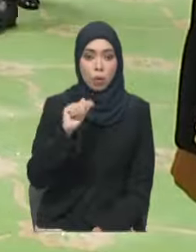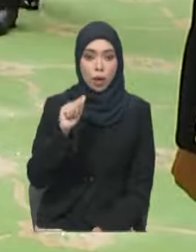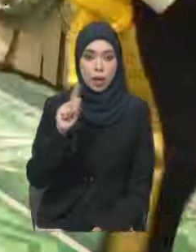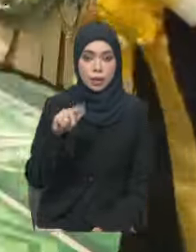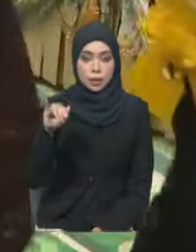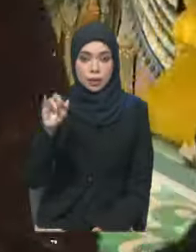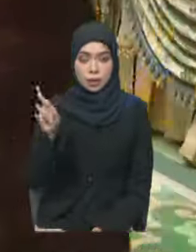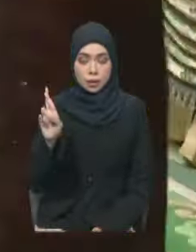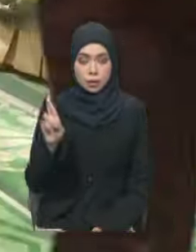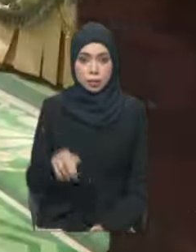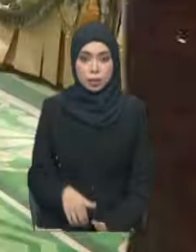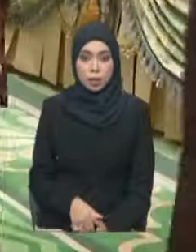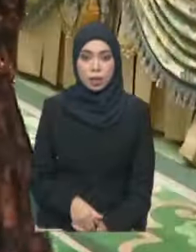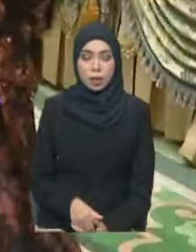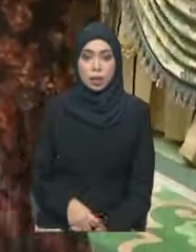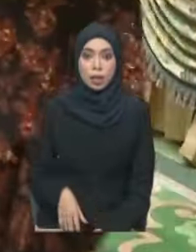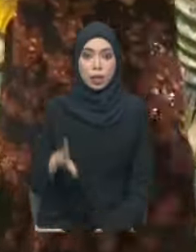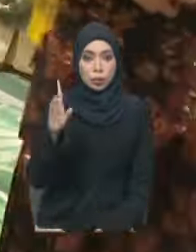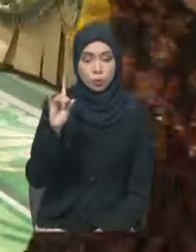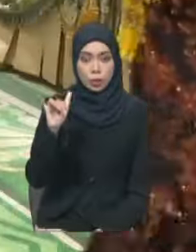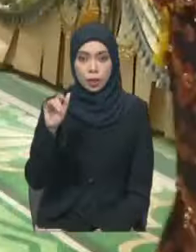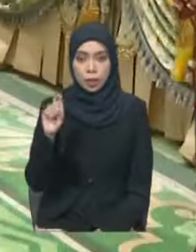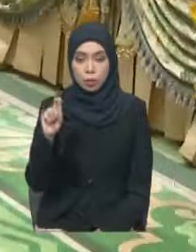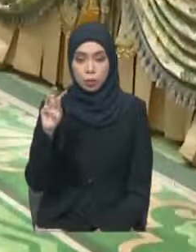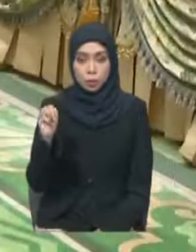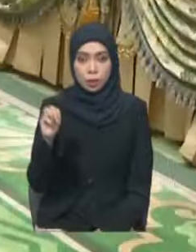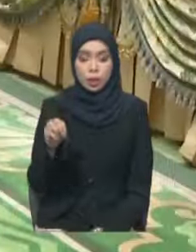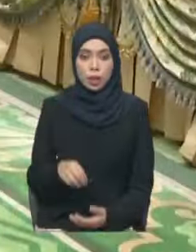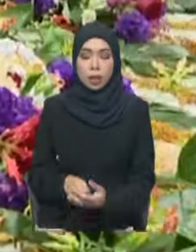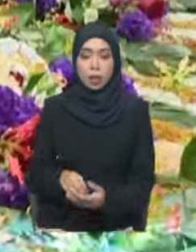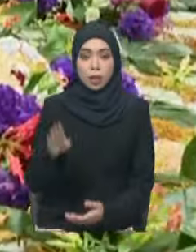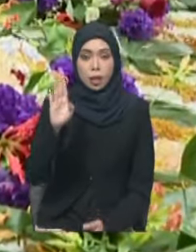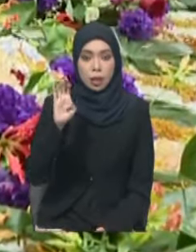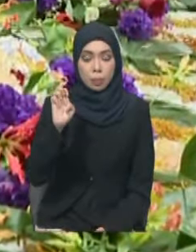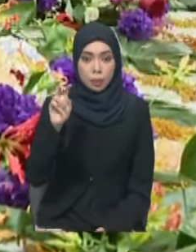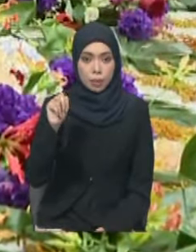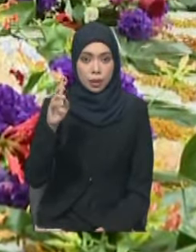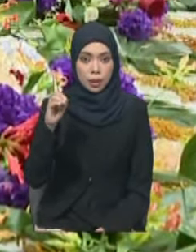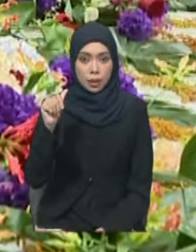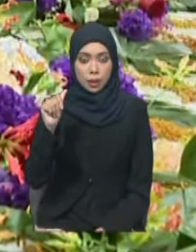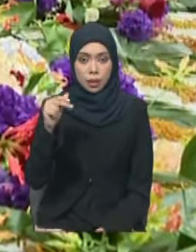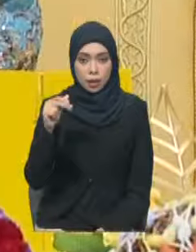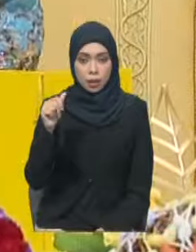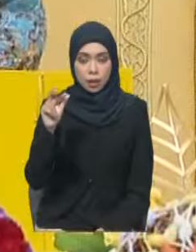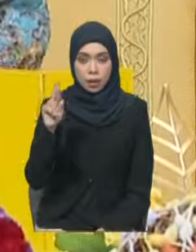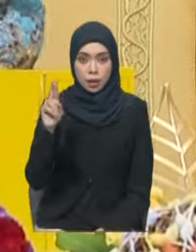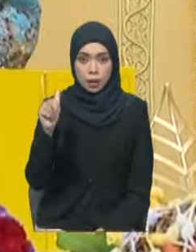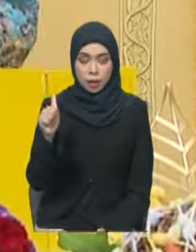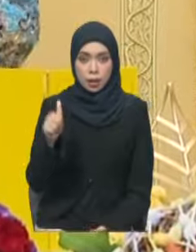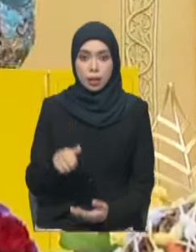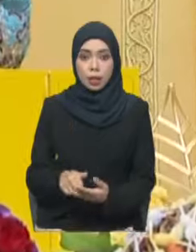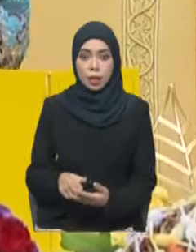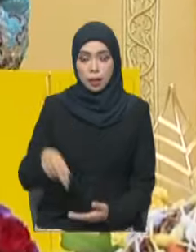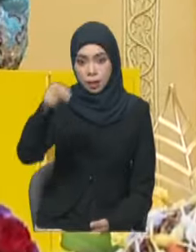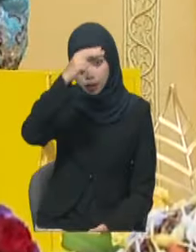Muda Muhammad Bolkiah. Duli Yang Teramat Mulia Paduka Seri Pangeran Bendahara Seri Maharaja Permaisuara Pangeran Muda Haji